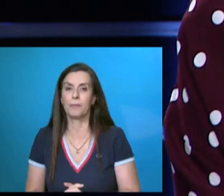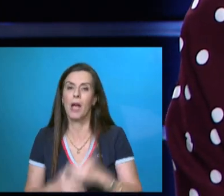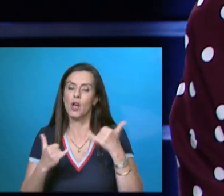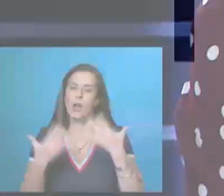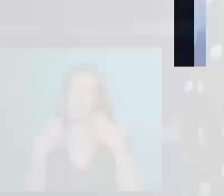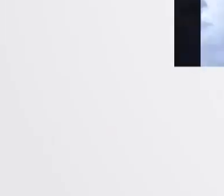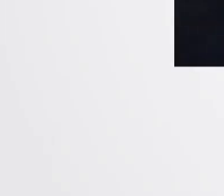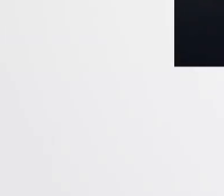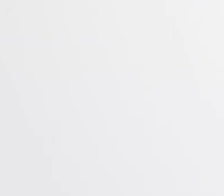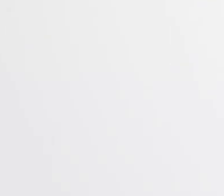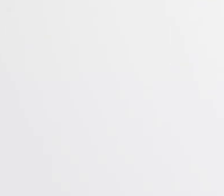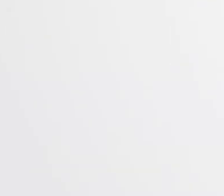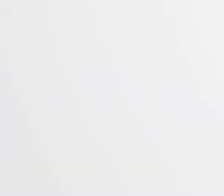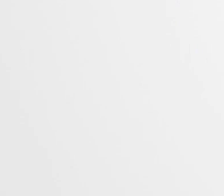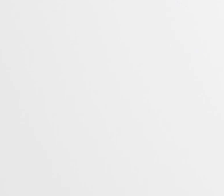האוויר.